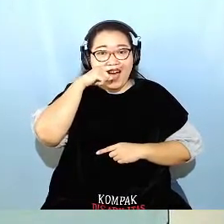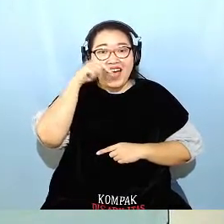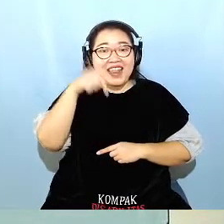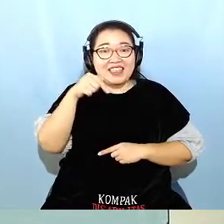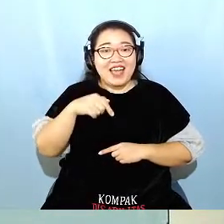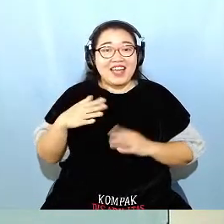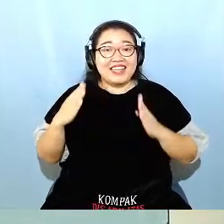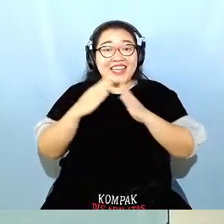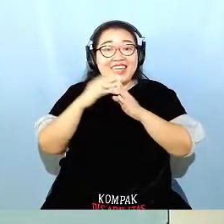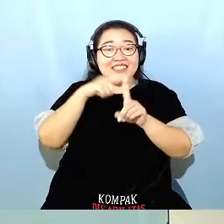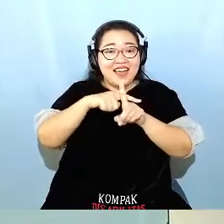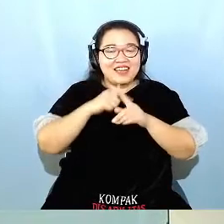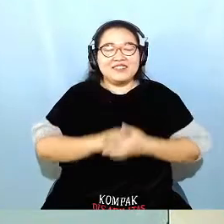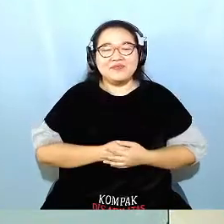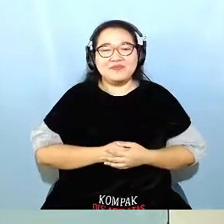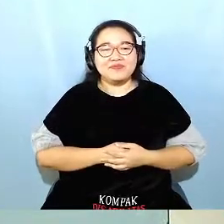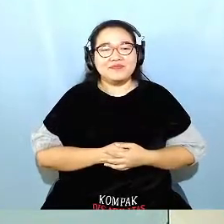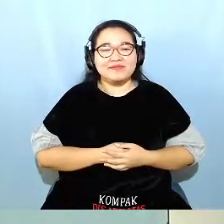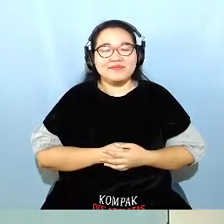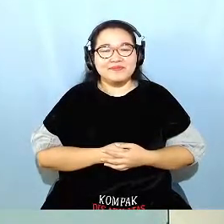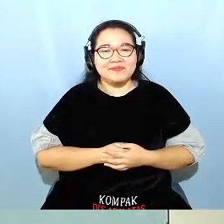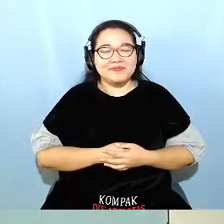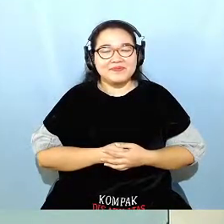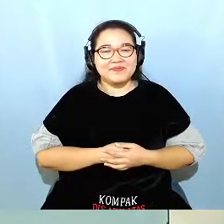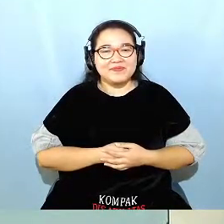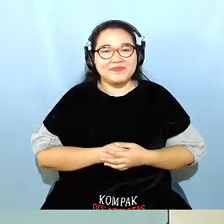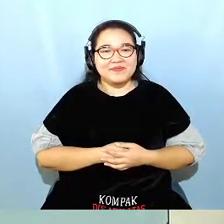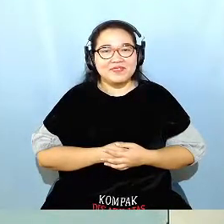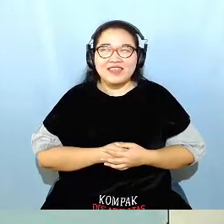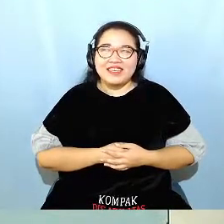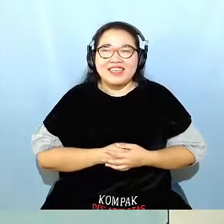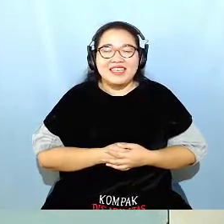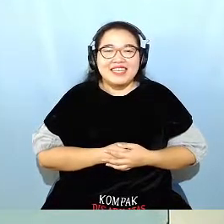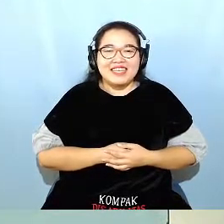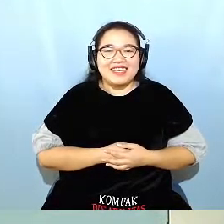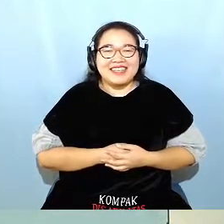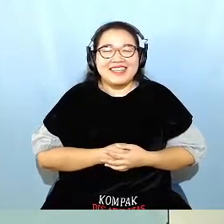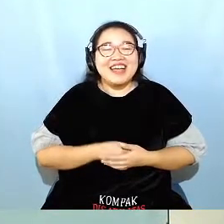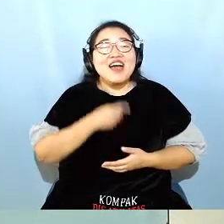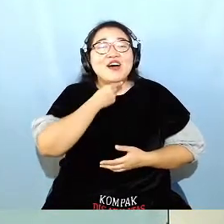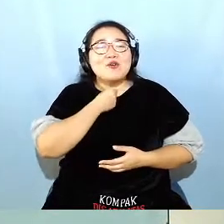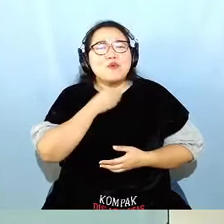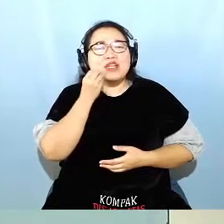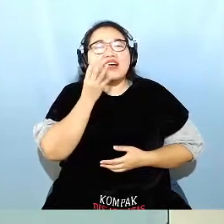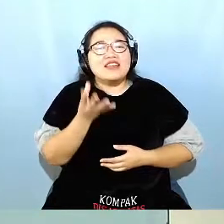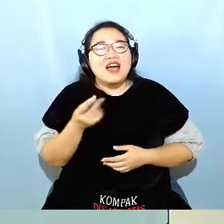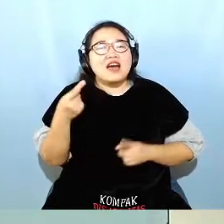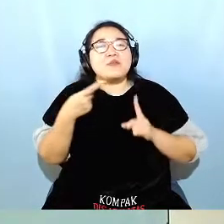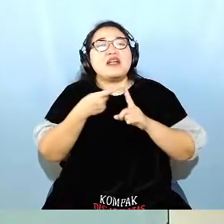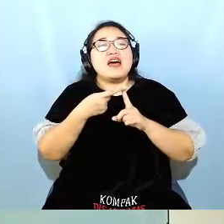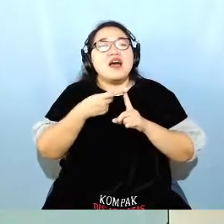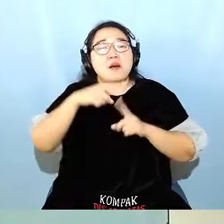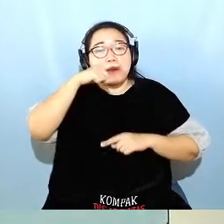Kalau istrimu lagi sibuk di dapur, situ tetap tidur saja atau membantu istrimu? Ayo.